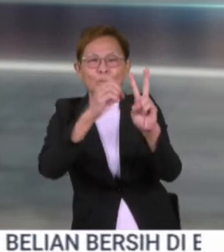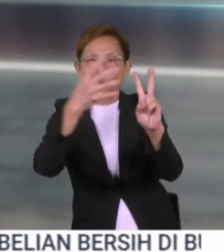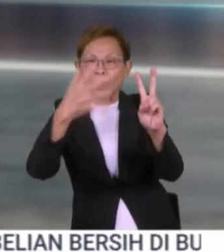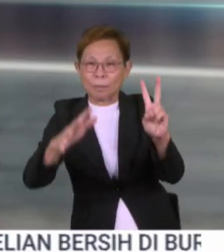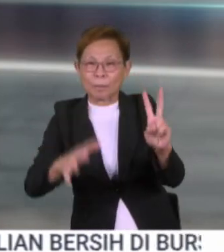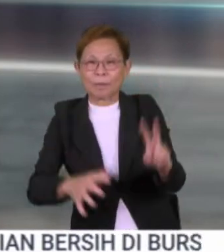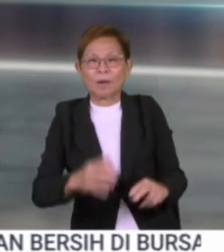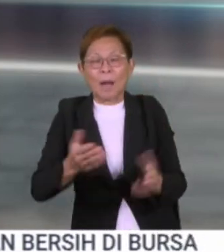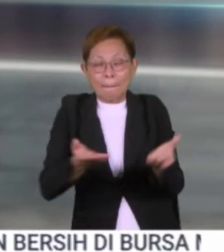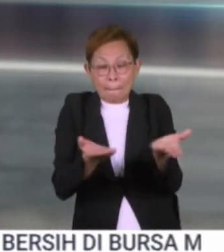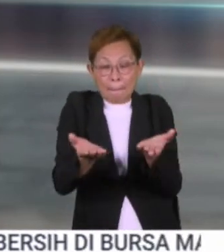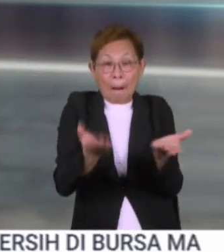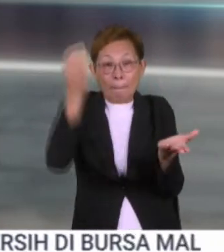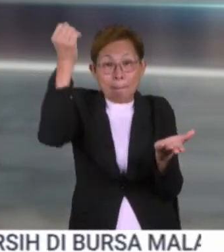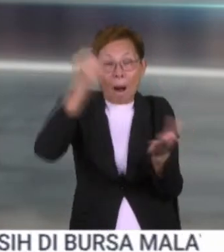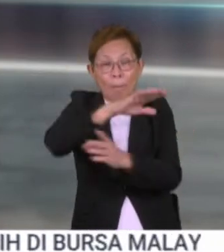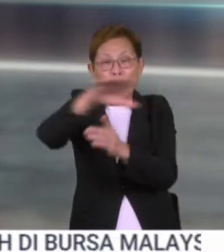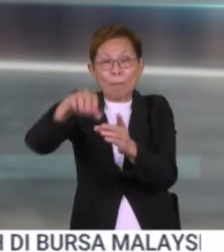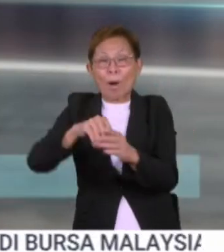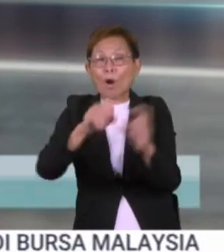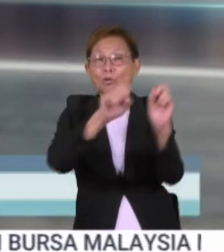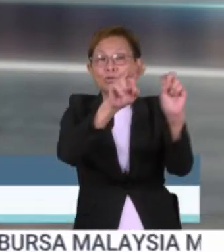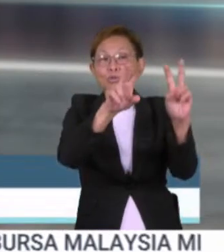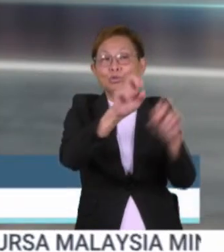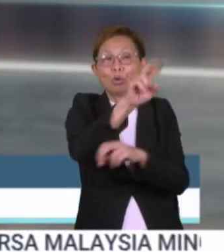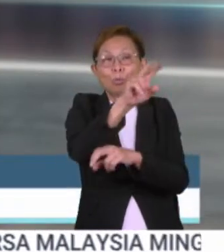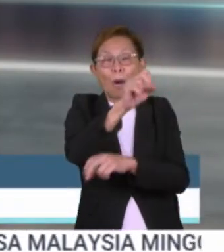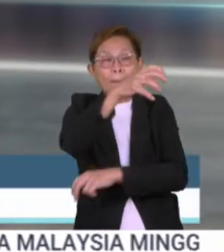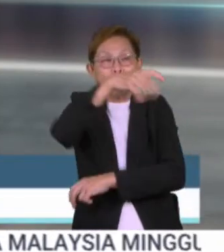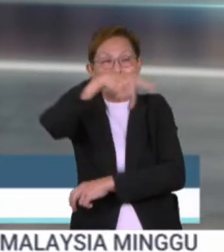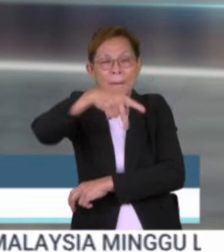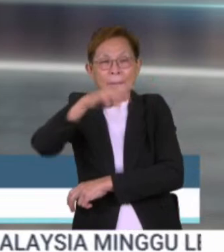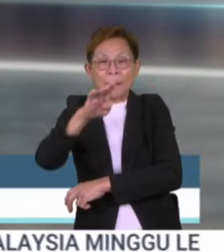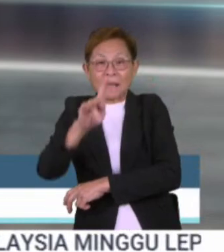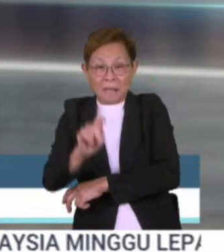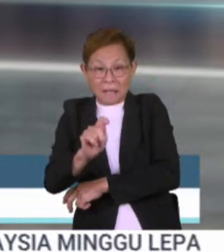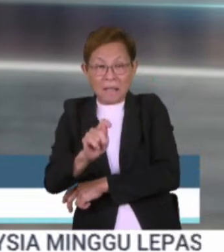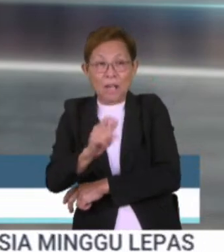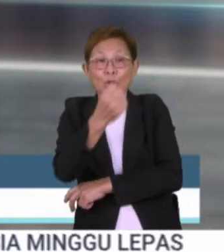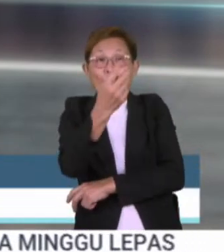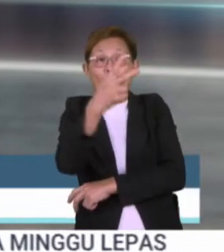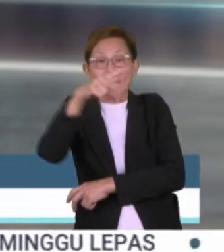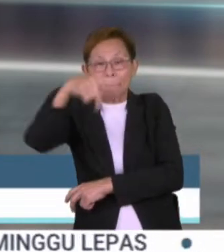Jumat 12 pihak berkuasa setempat